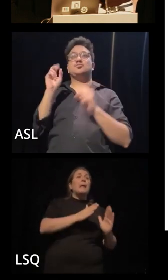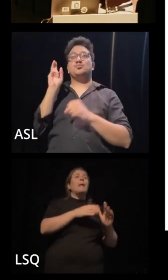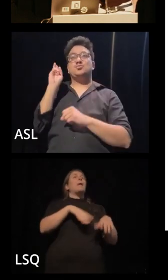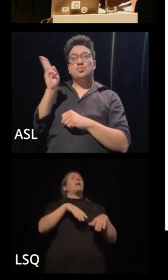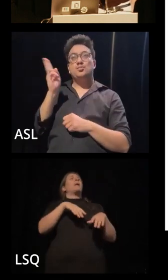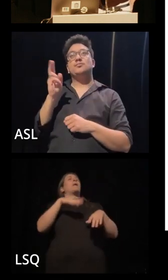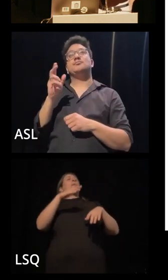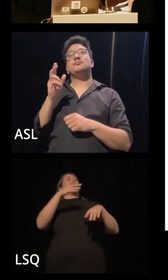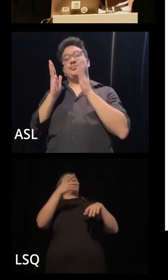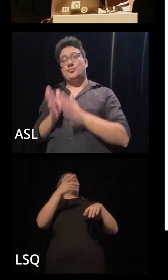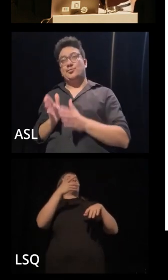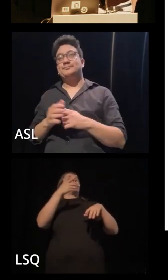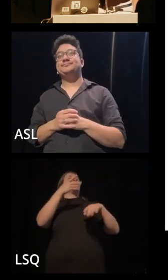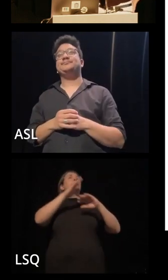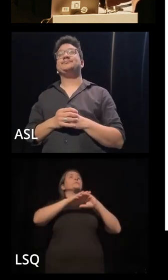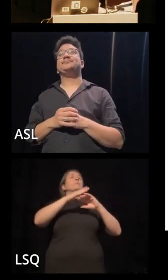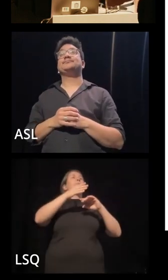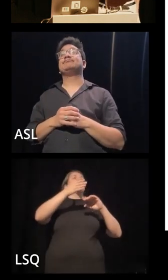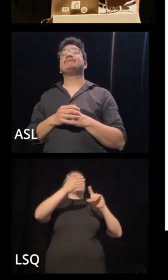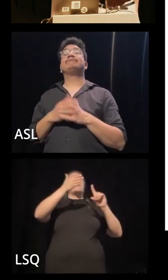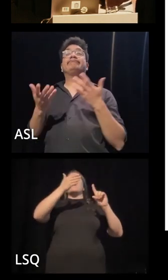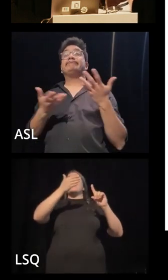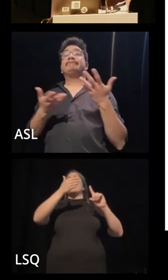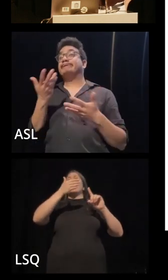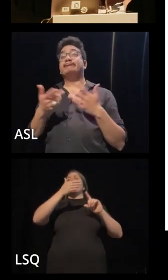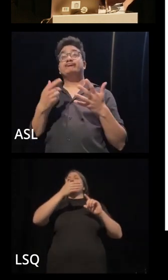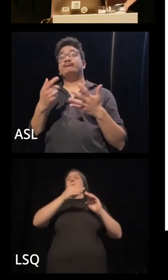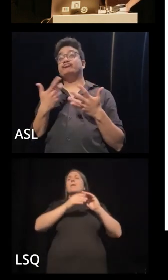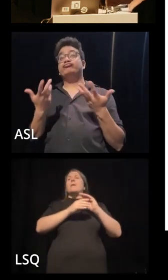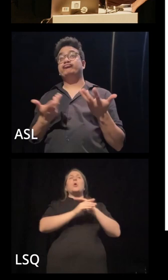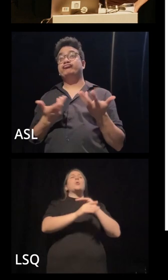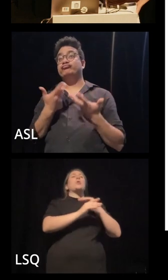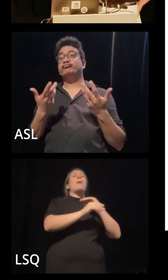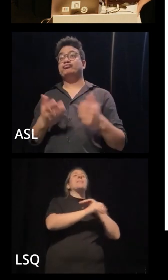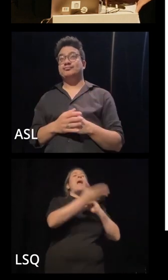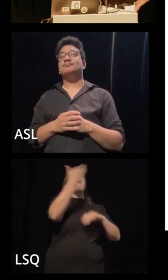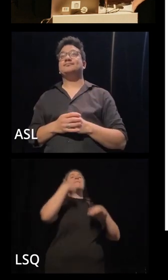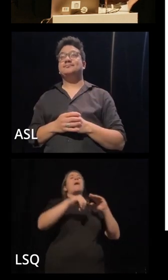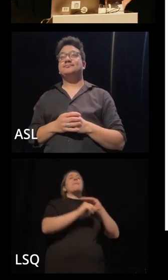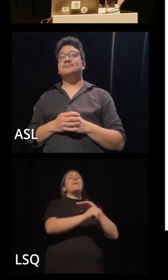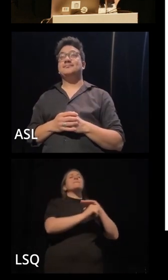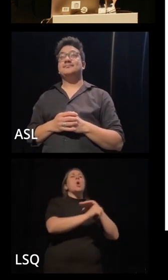la contrebande dans le passé, à la pêche, etc.